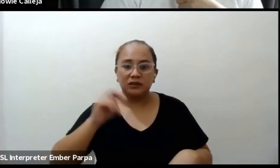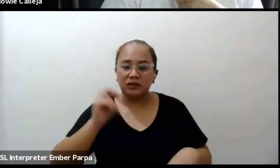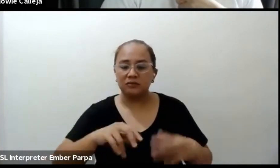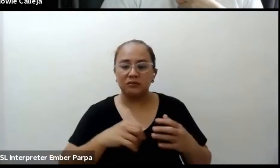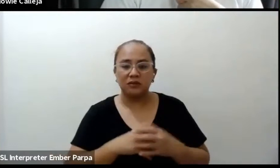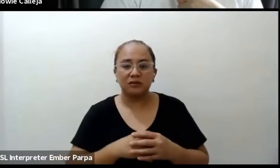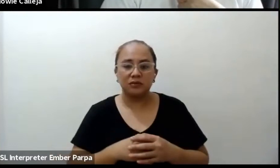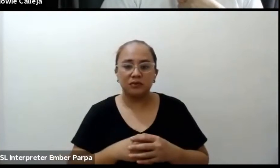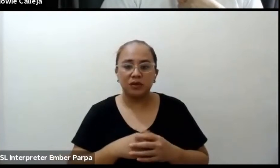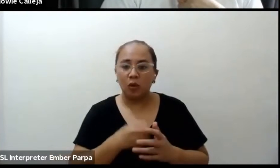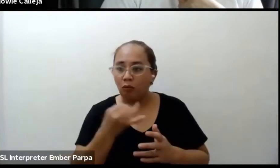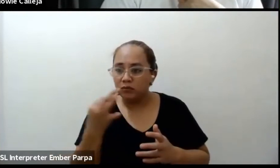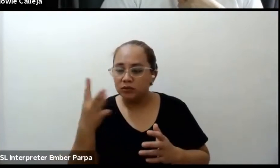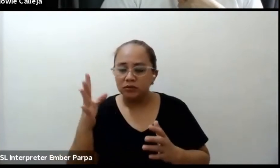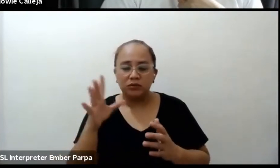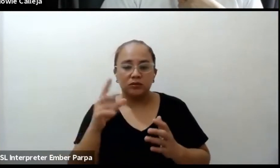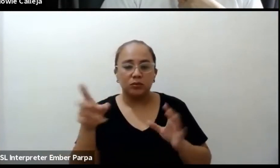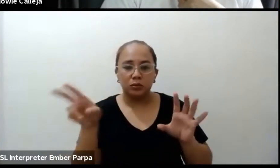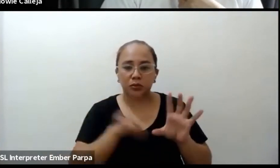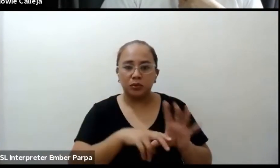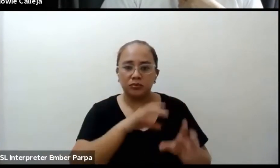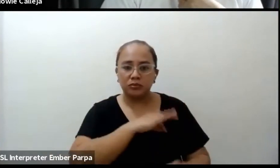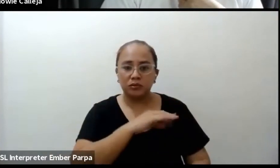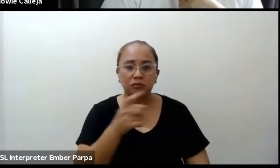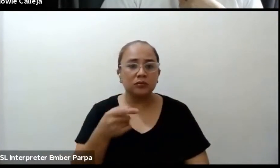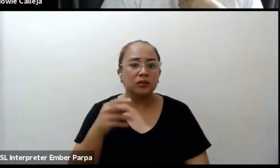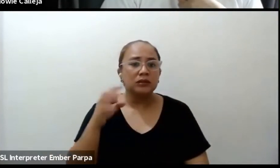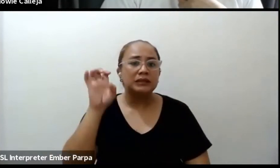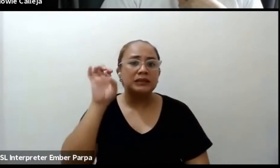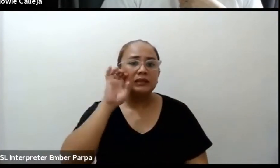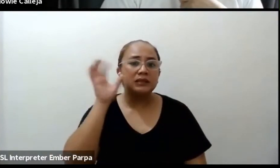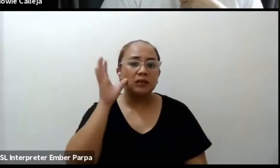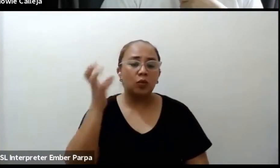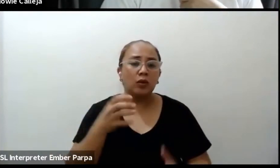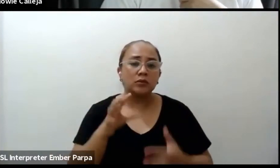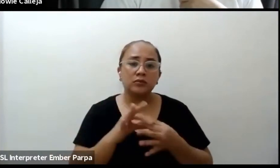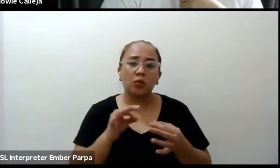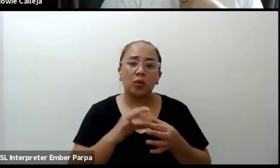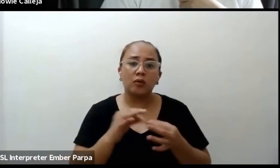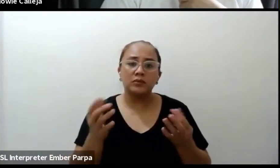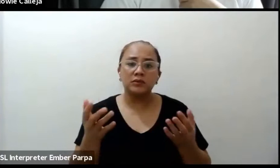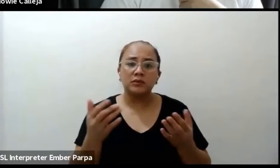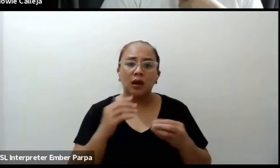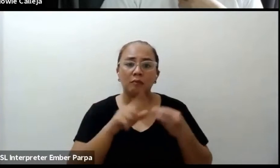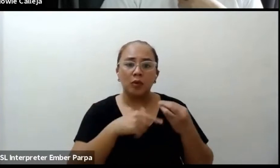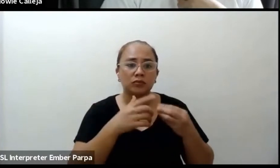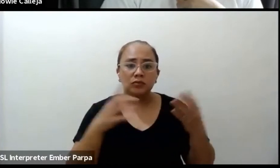number of passengers. No? Dr. Cabral, did you want to comment on that as well? Maybe even on ventilation?